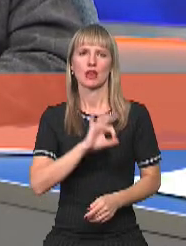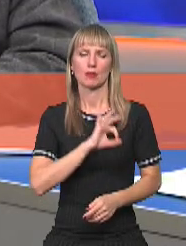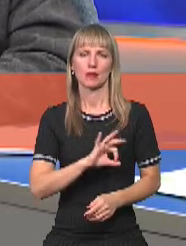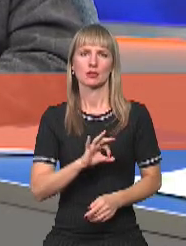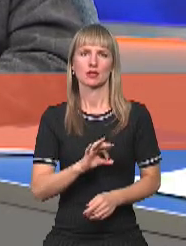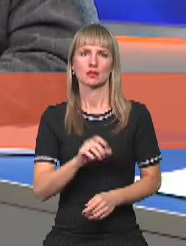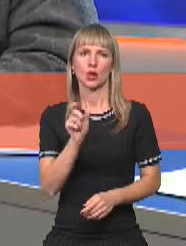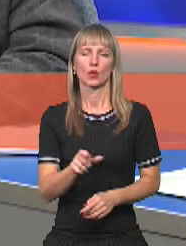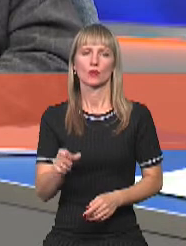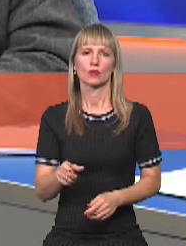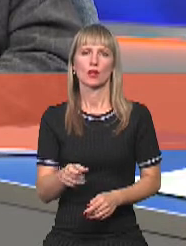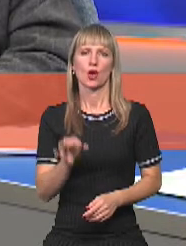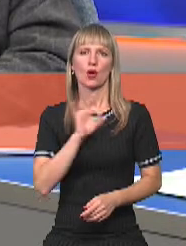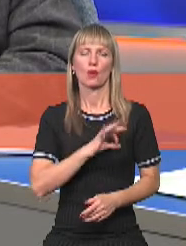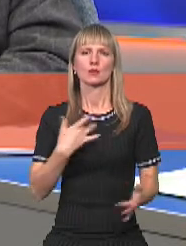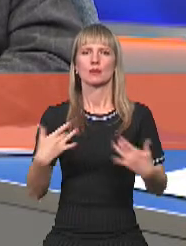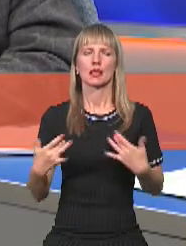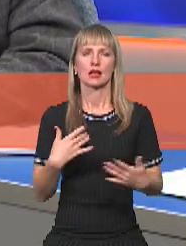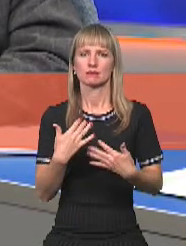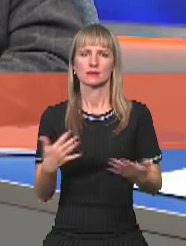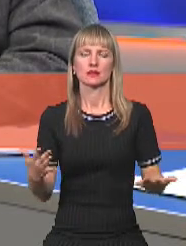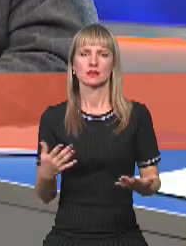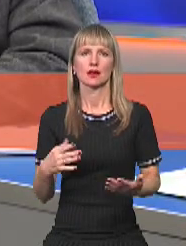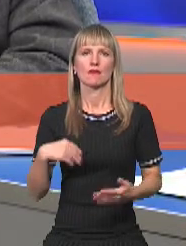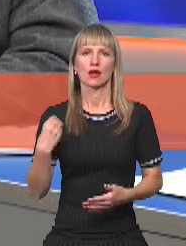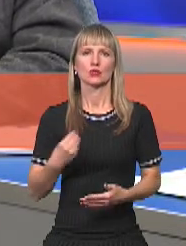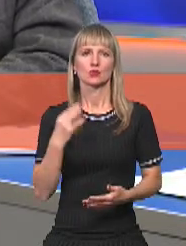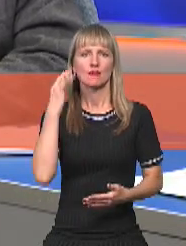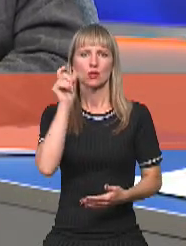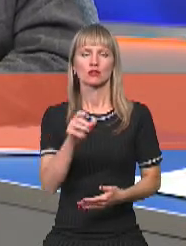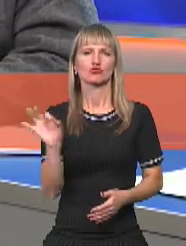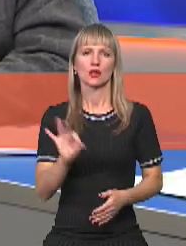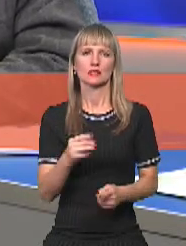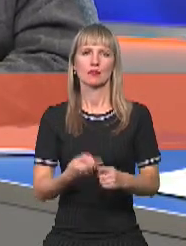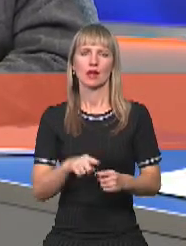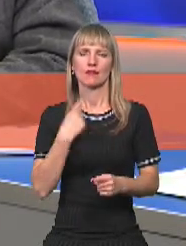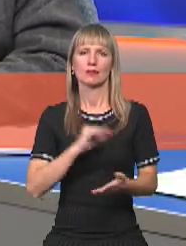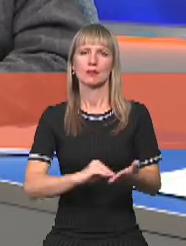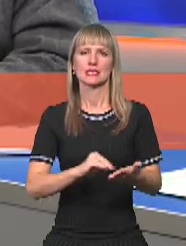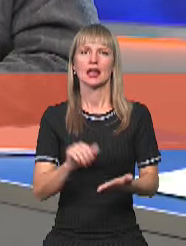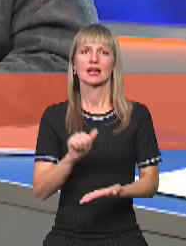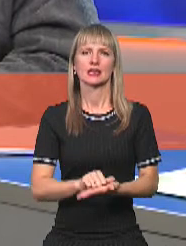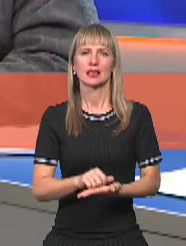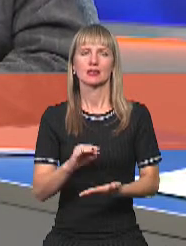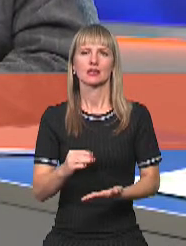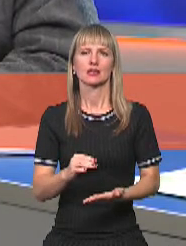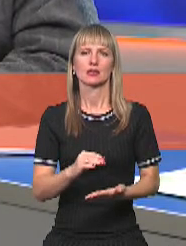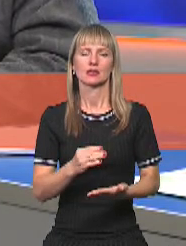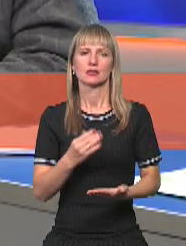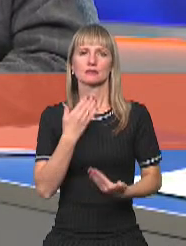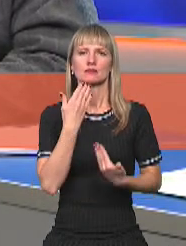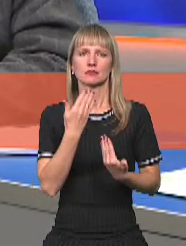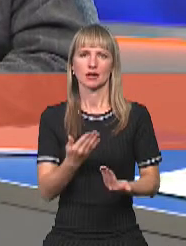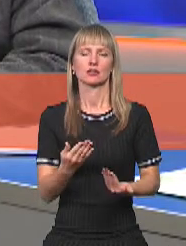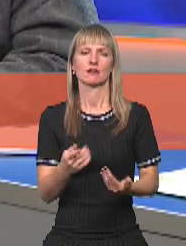общество потребления, общество спектакля, Ги Дебор и прочие французские философы часто об этом говорили, писали книги и создавали, между прочим,